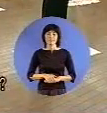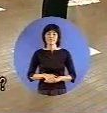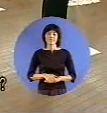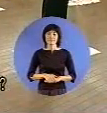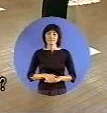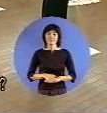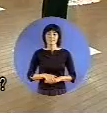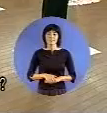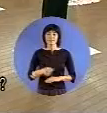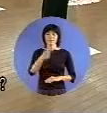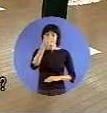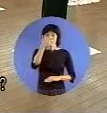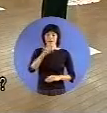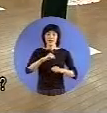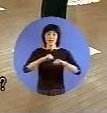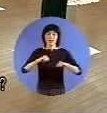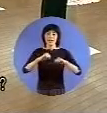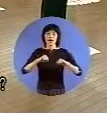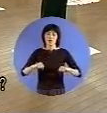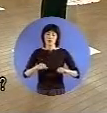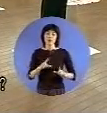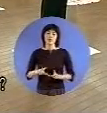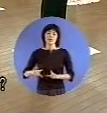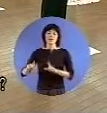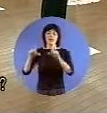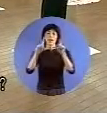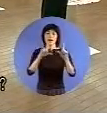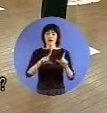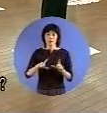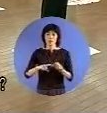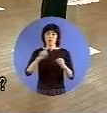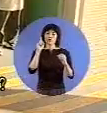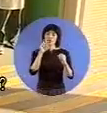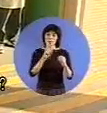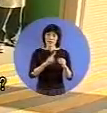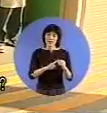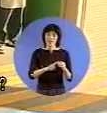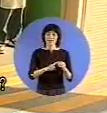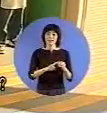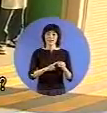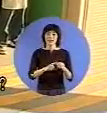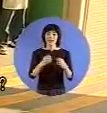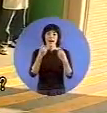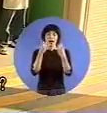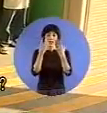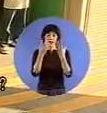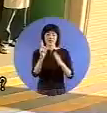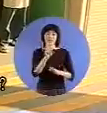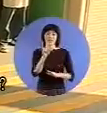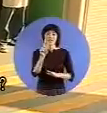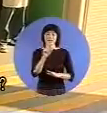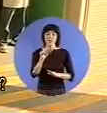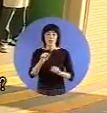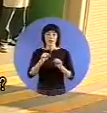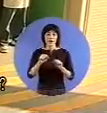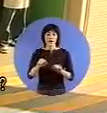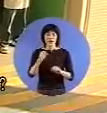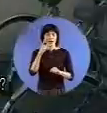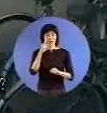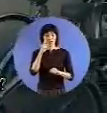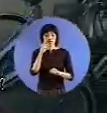これからさらに生きがいのある楽しい有意義な生活を送るために、新しい世界